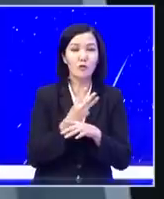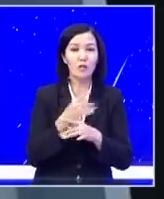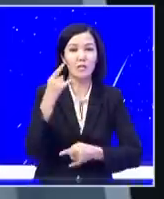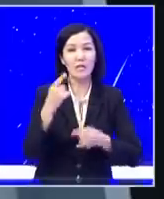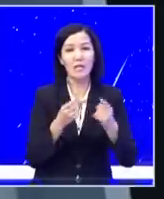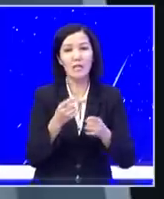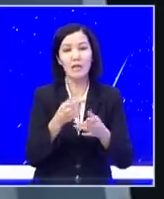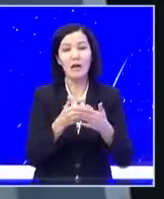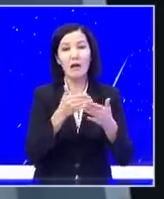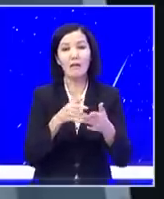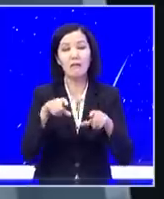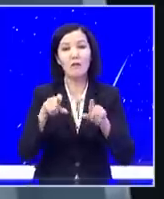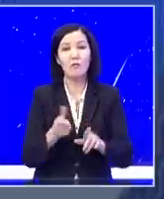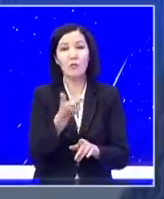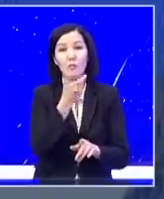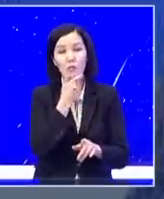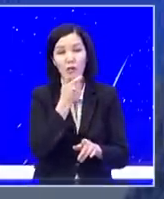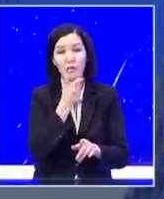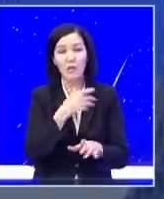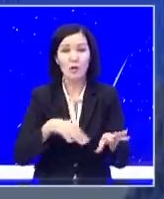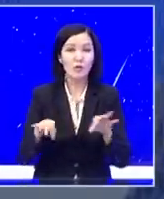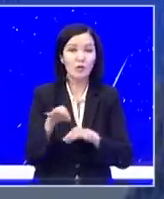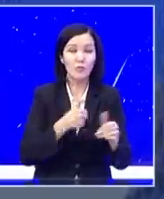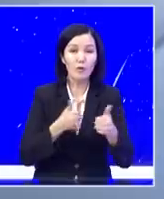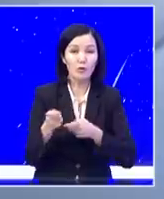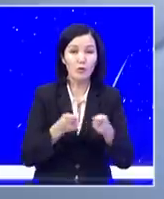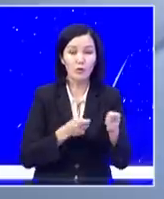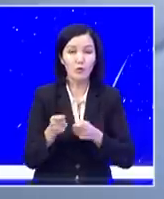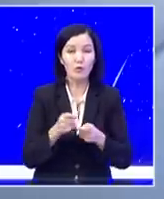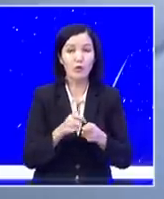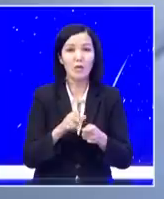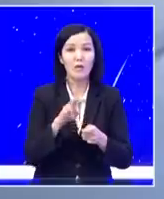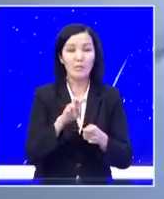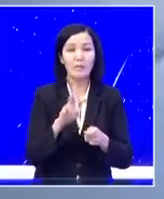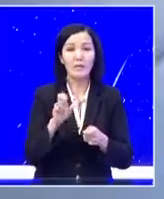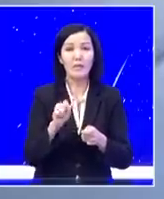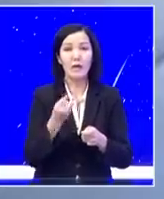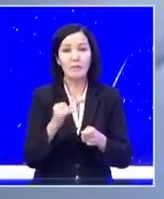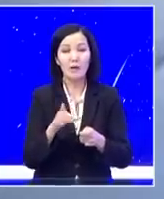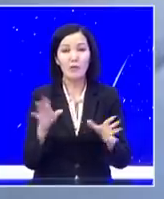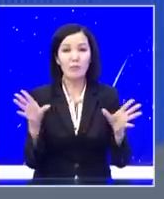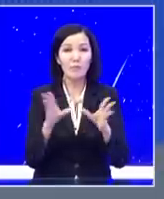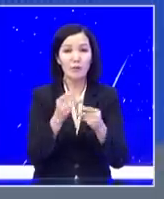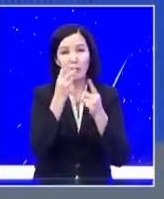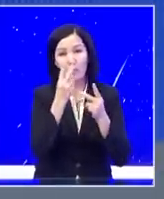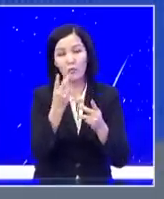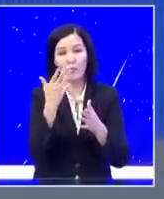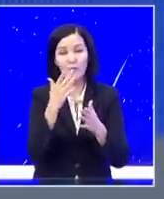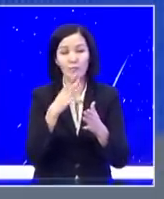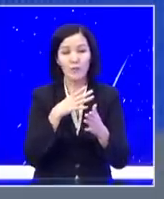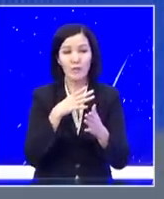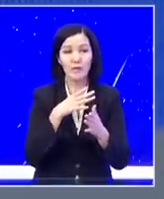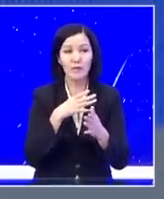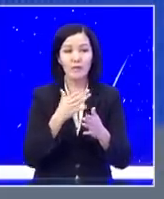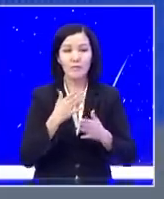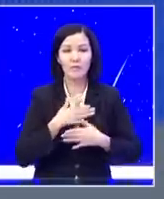тележәшік алдына жиылды. Жан қалауы мен жоба жүргізуші Бейсен Абайұлымен бірге қуанды, бірге күйінді. Осы біздің